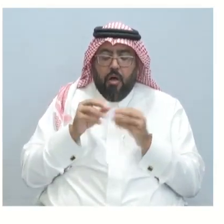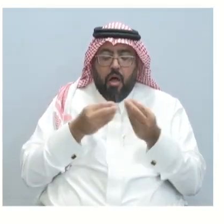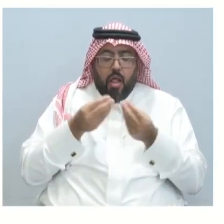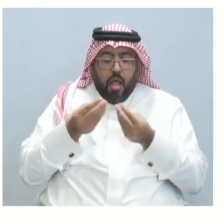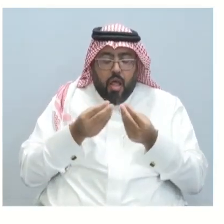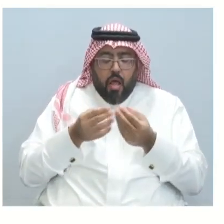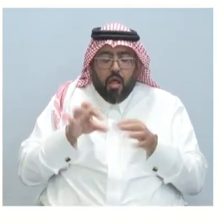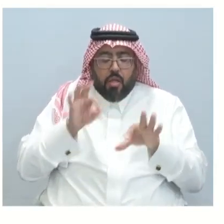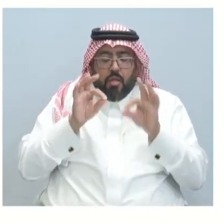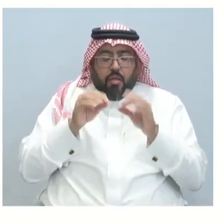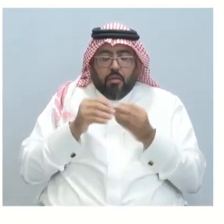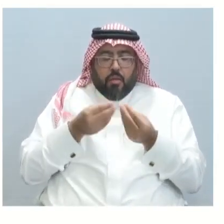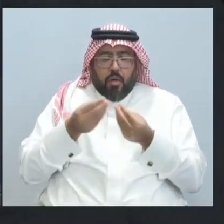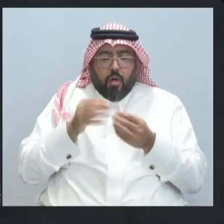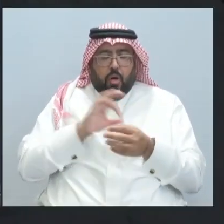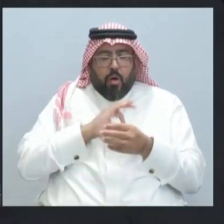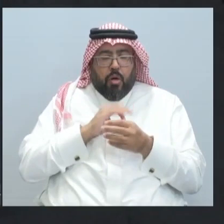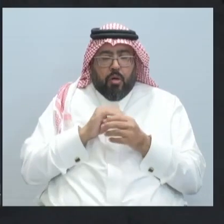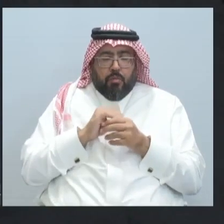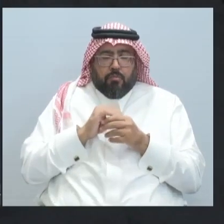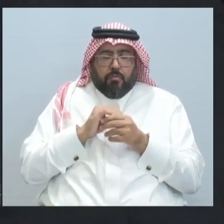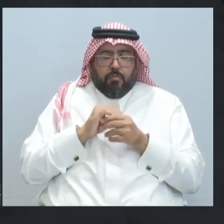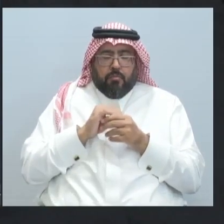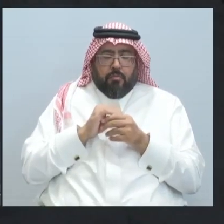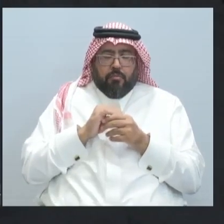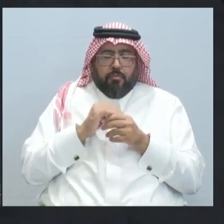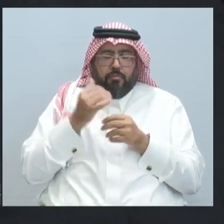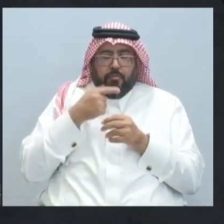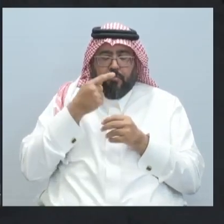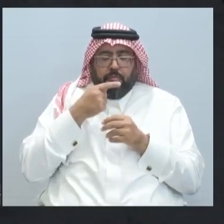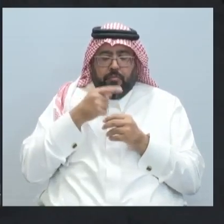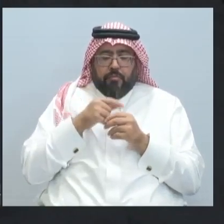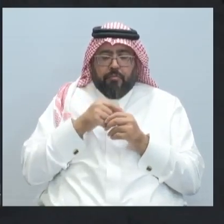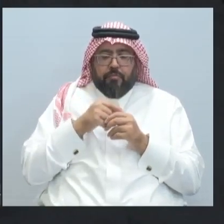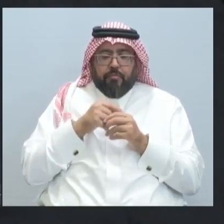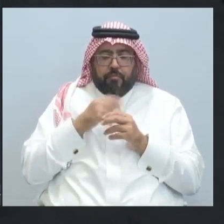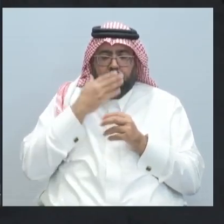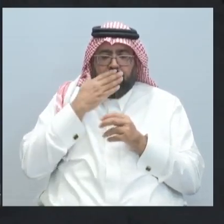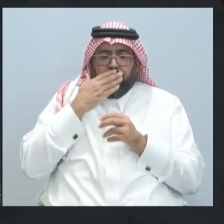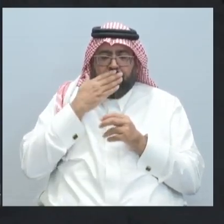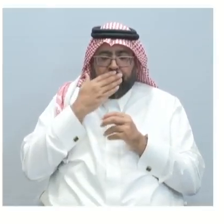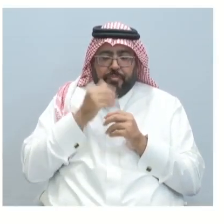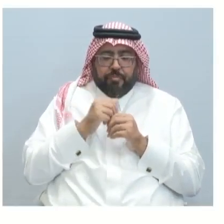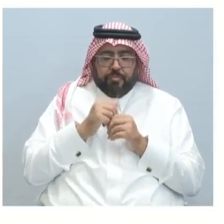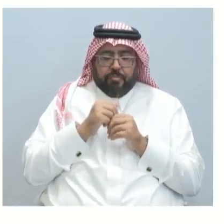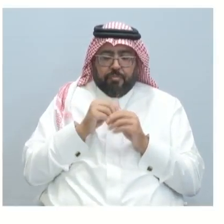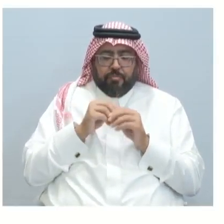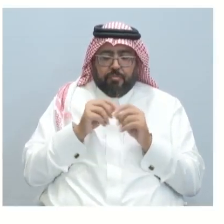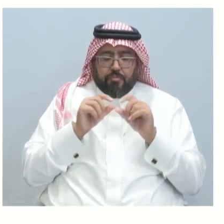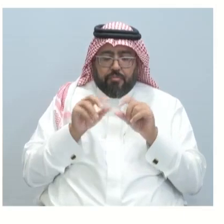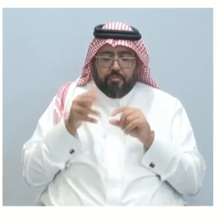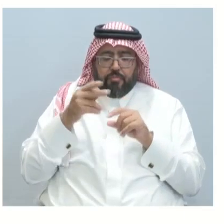معهما تختار ما يحبان لا ما تحب فتحرص على ان تتحدث بما يحبان ايضا